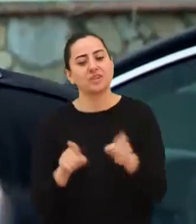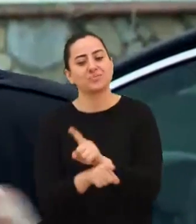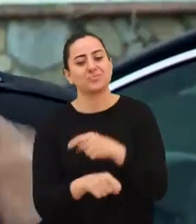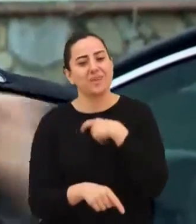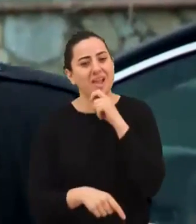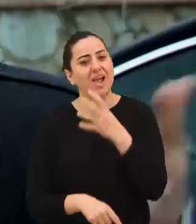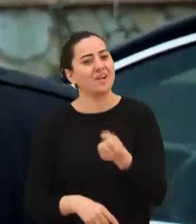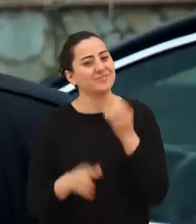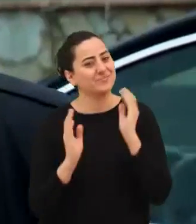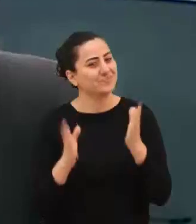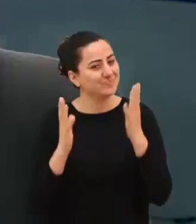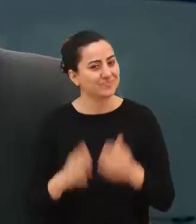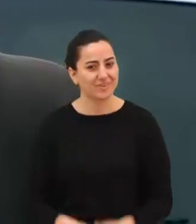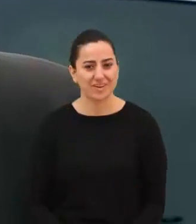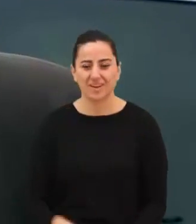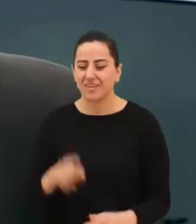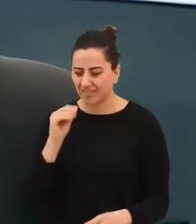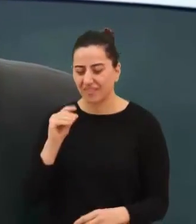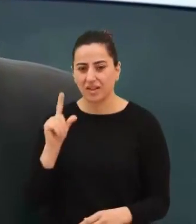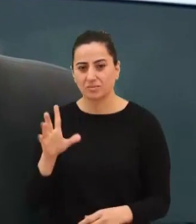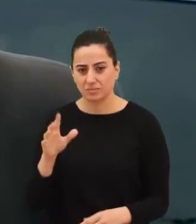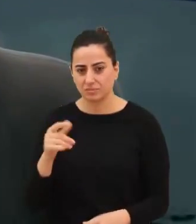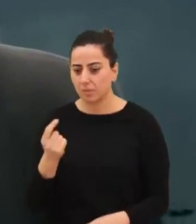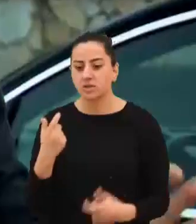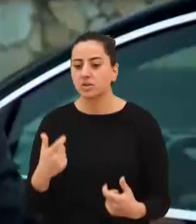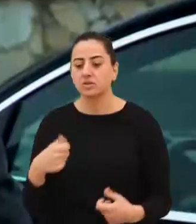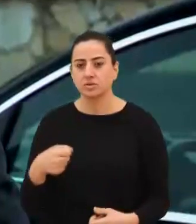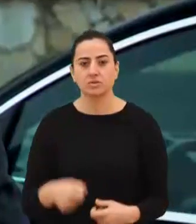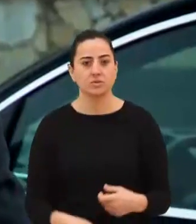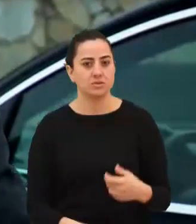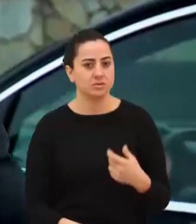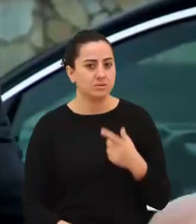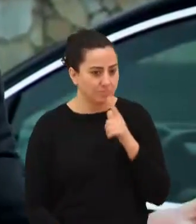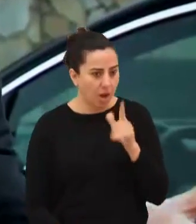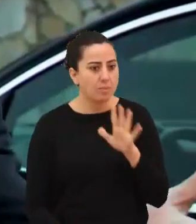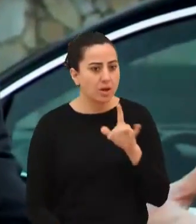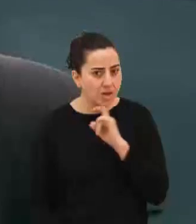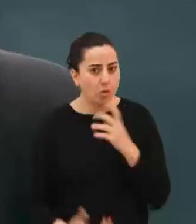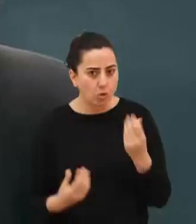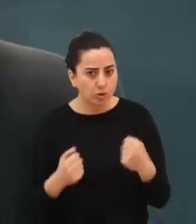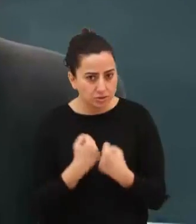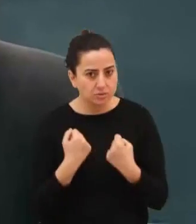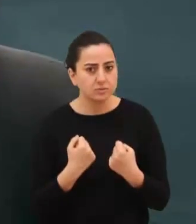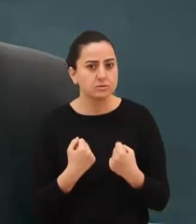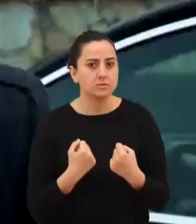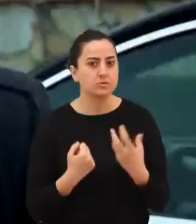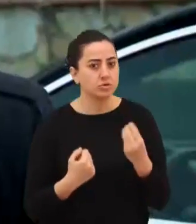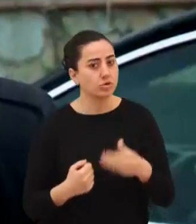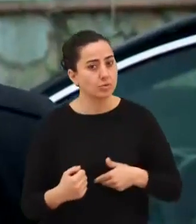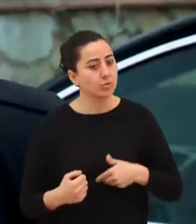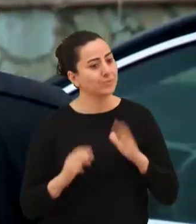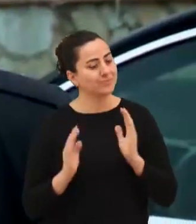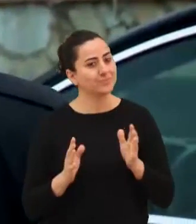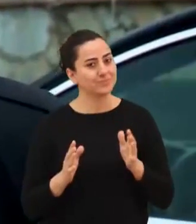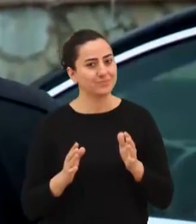O çanta işte. Olacak iş değil ya. Gevezeliği bırak. Para çantası nerede? Niye bağırıyorsun abi? Yanlışlık oldu işte. Artı bir de çok komik bir şey oldu. Olacak